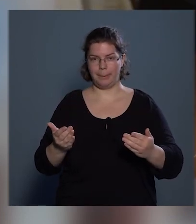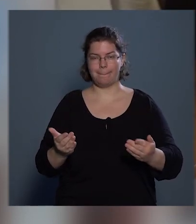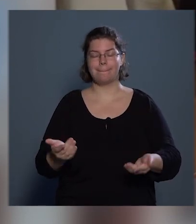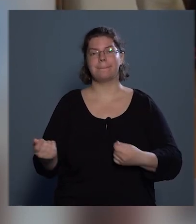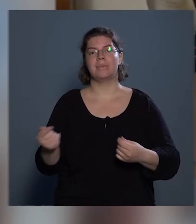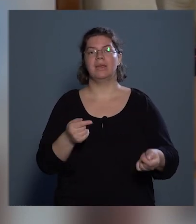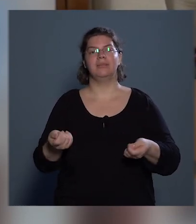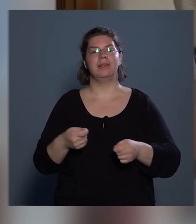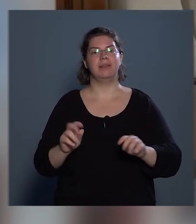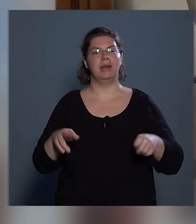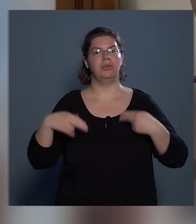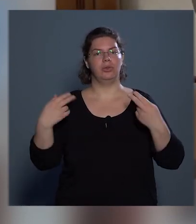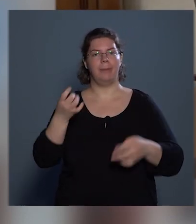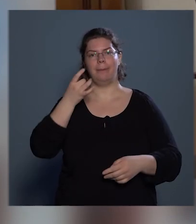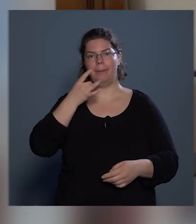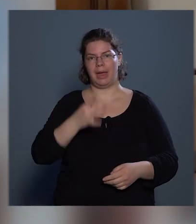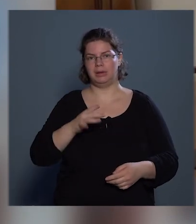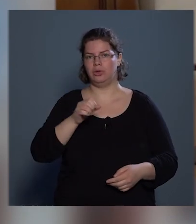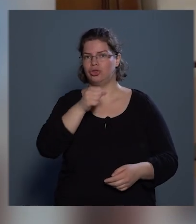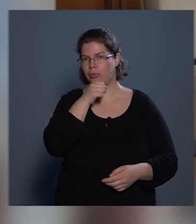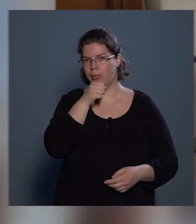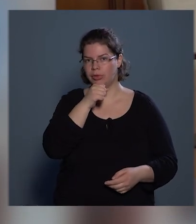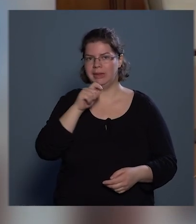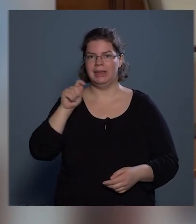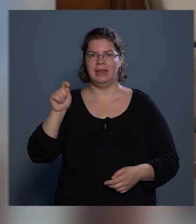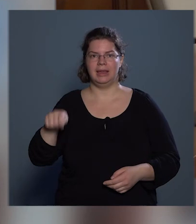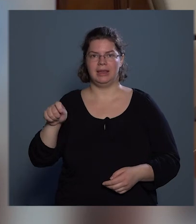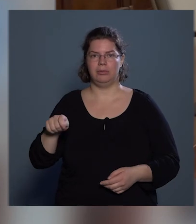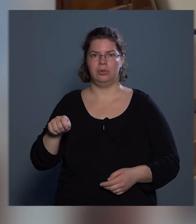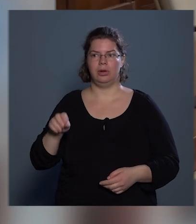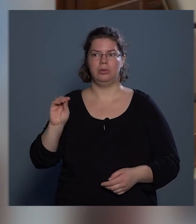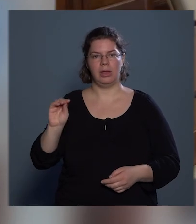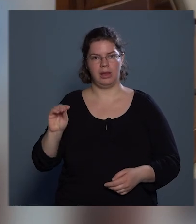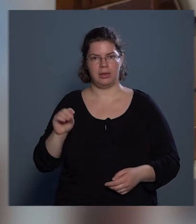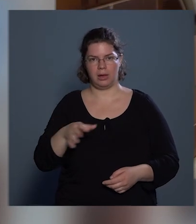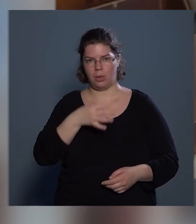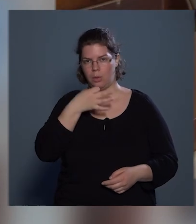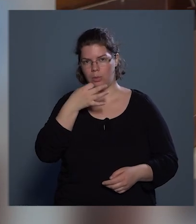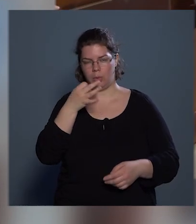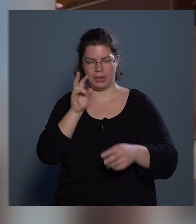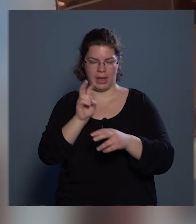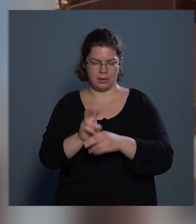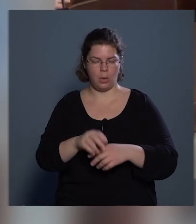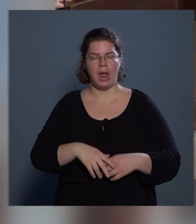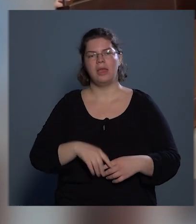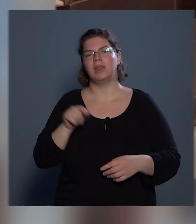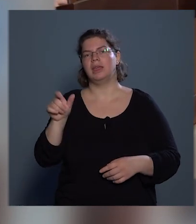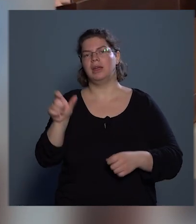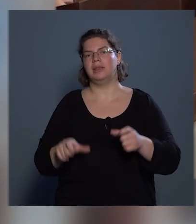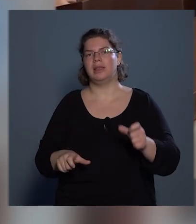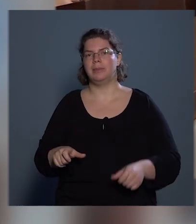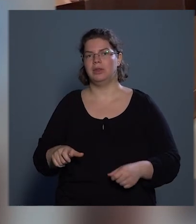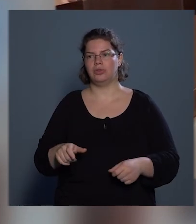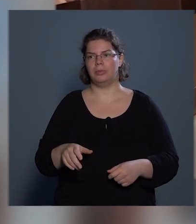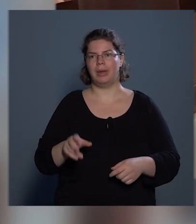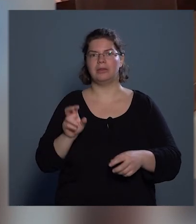vitazálás után Bánó és Somodi képviselő jelezték a hozzászólásukat. Nekik a személyes megszólítatásokkal,